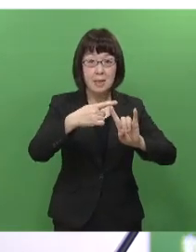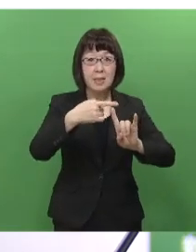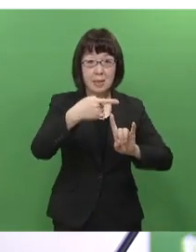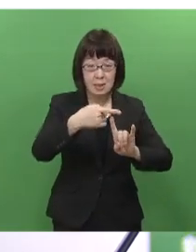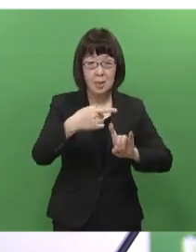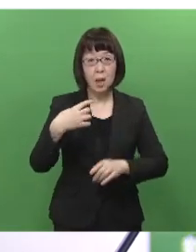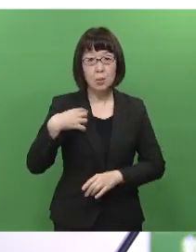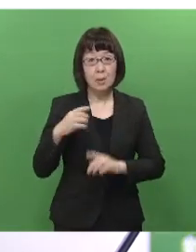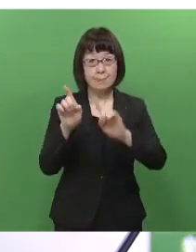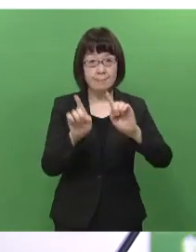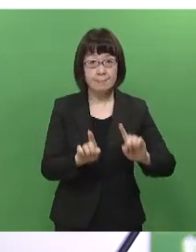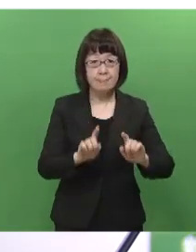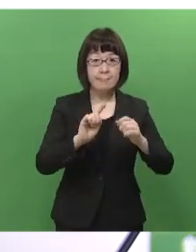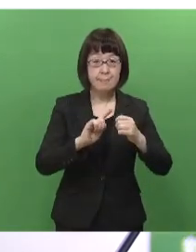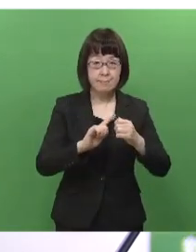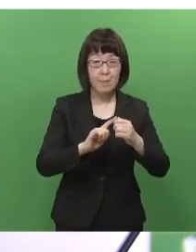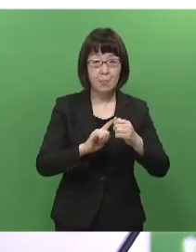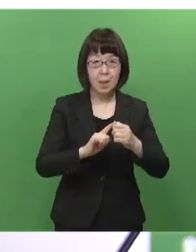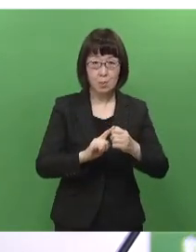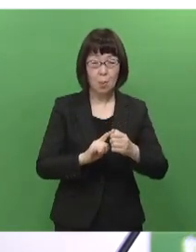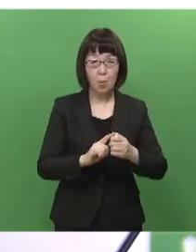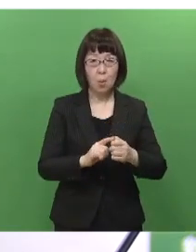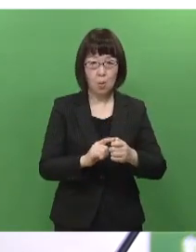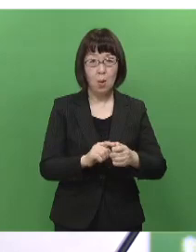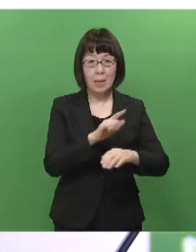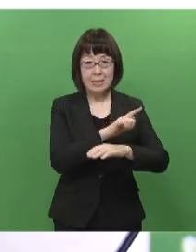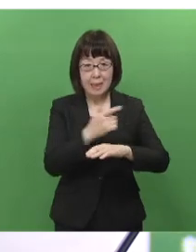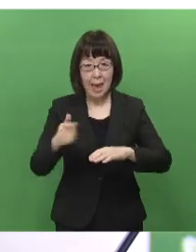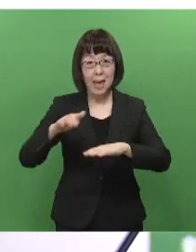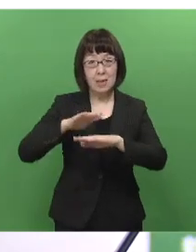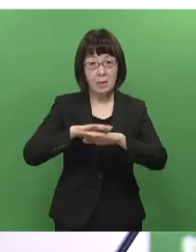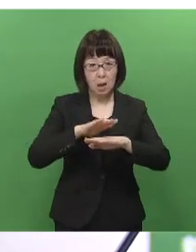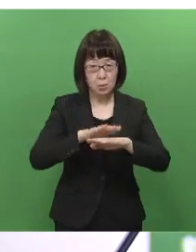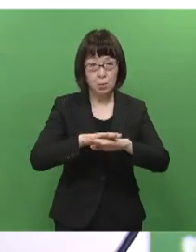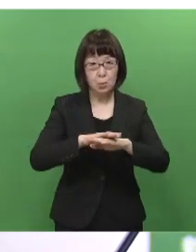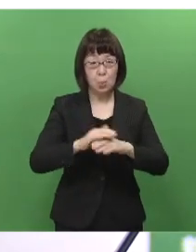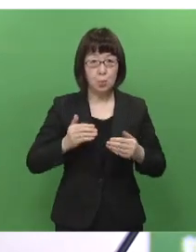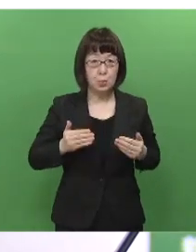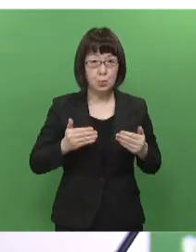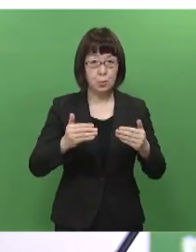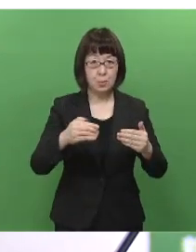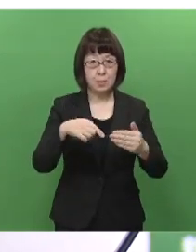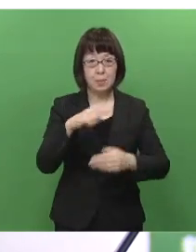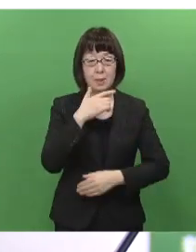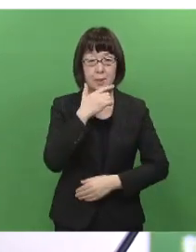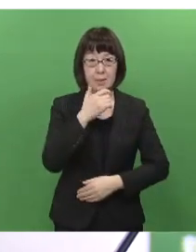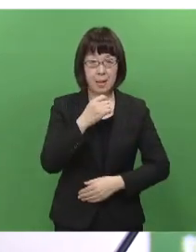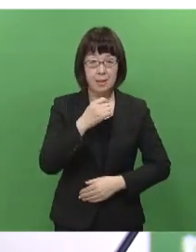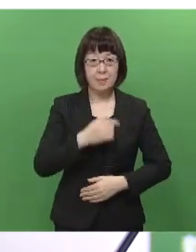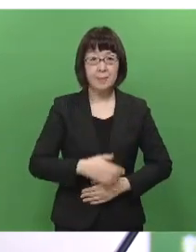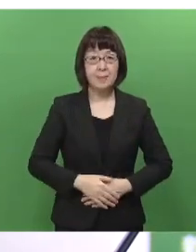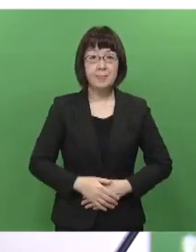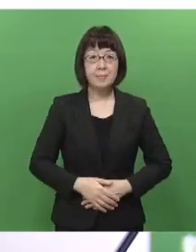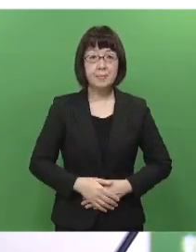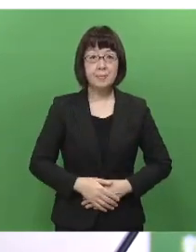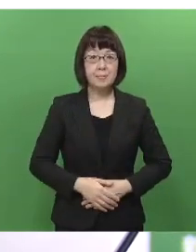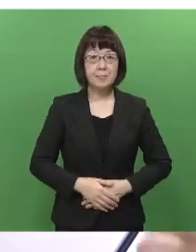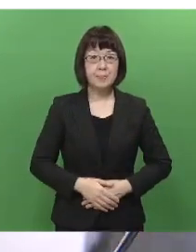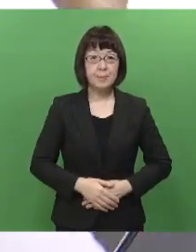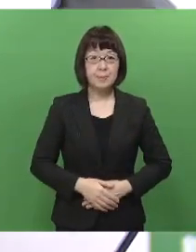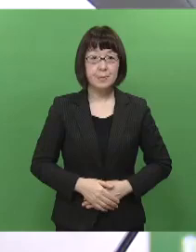するためのさまざまな施策を、さらにこの間も進めていきたいと考えております。